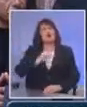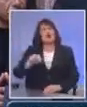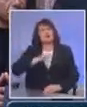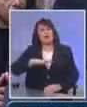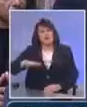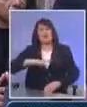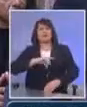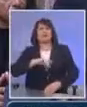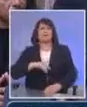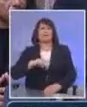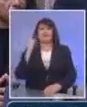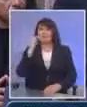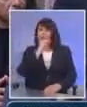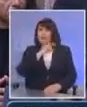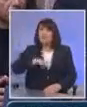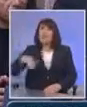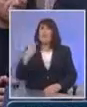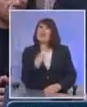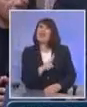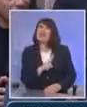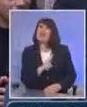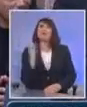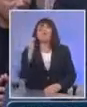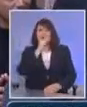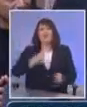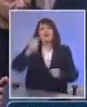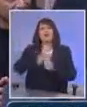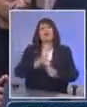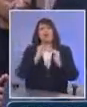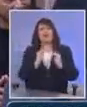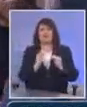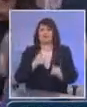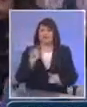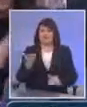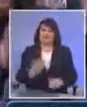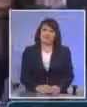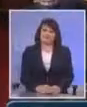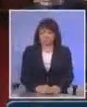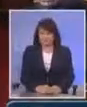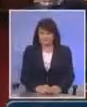και τα παιδιά των πρωθυπουργών στην Ελλάδα και πρωθυπουργοί. Ευχαριστώ.